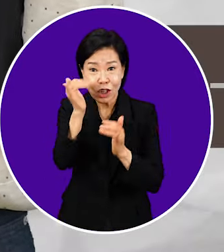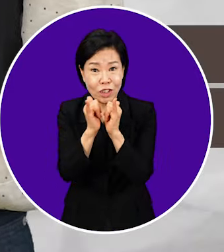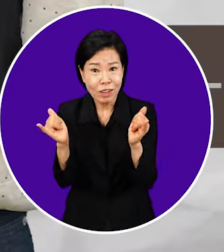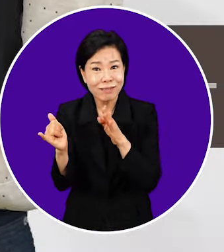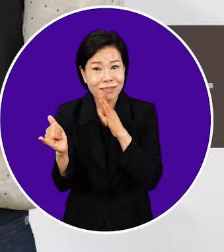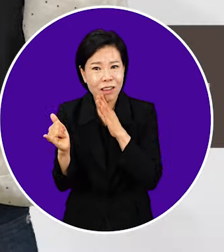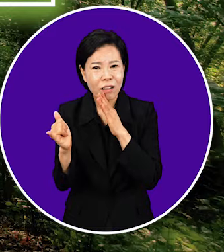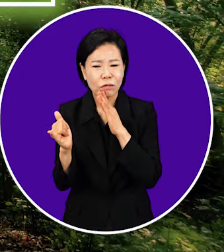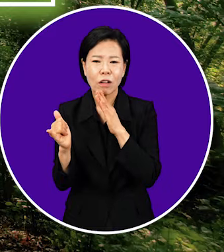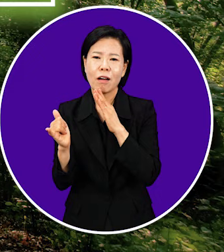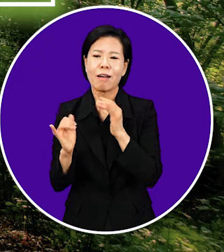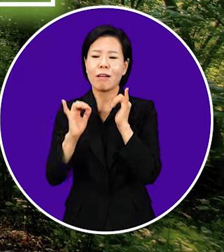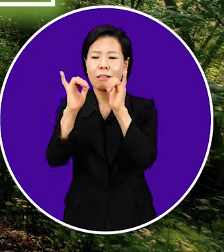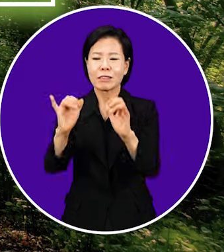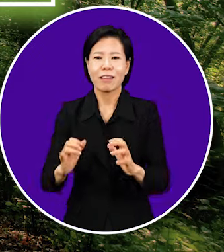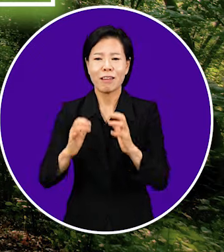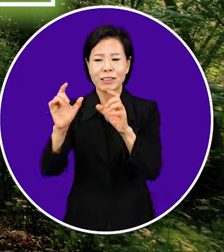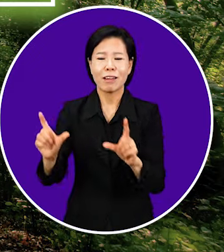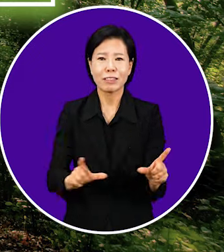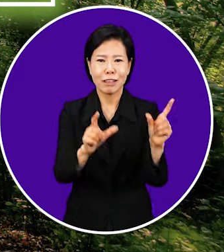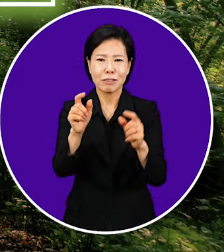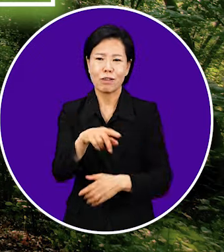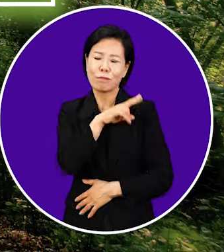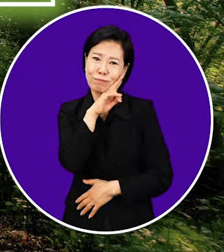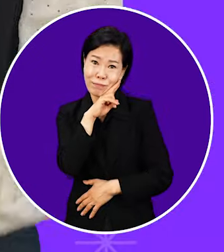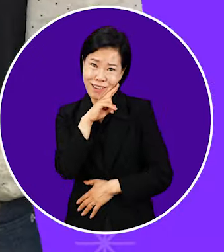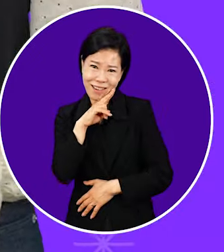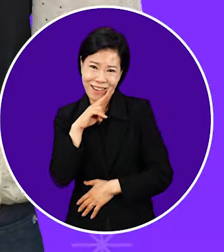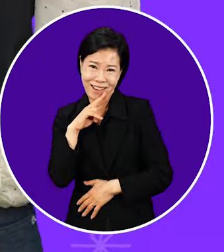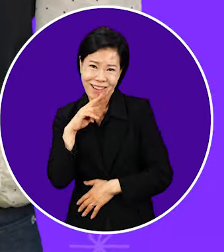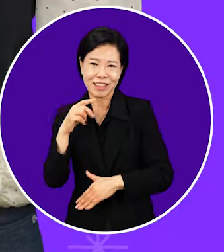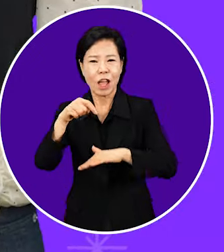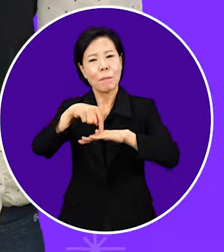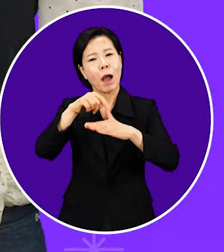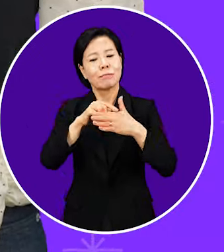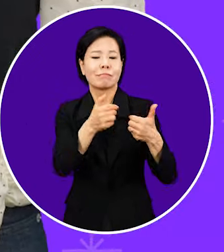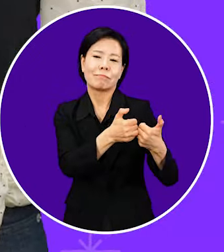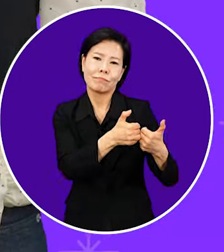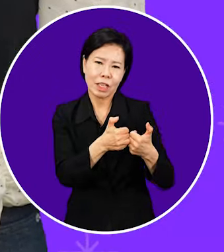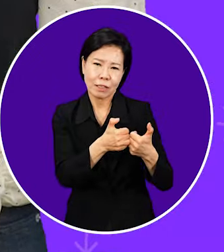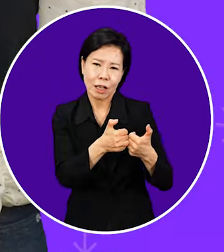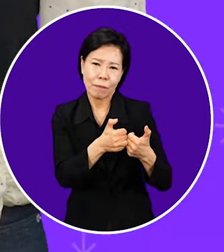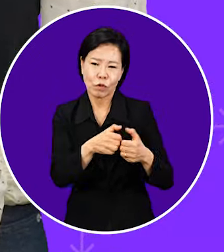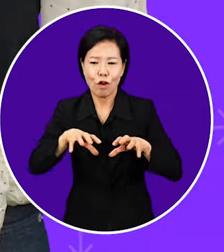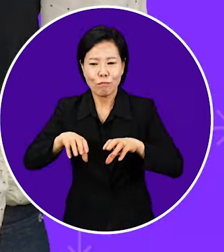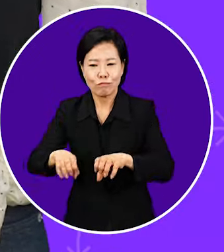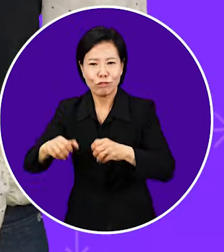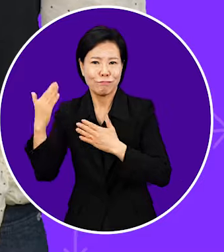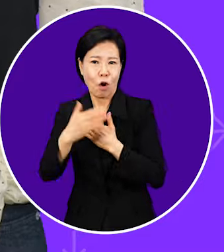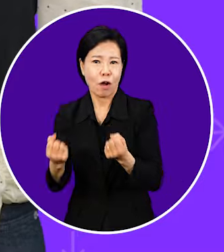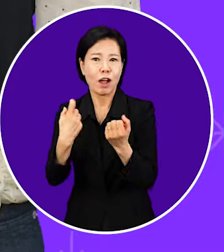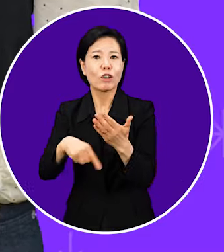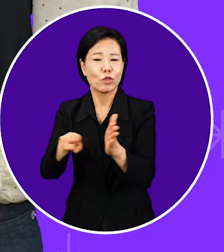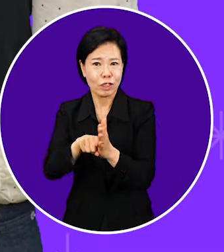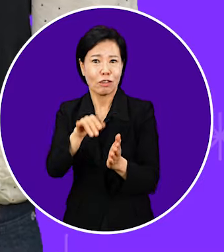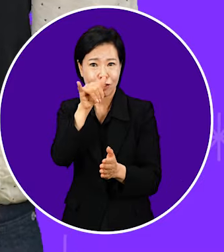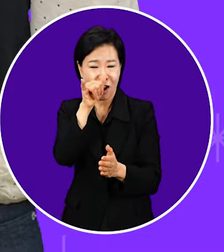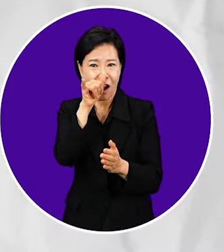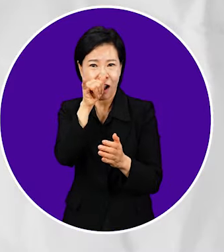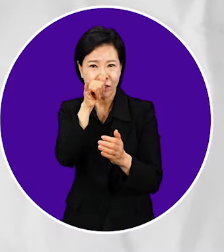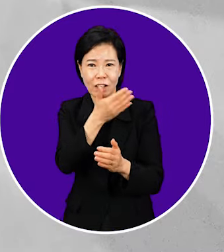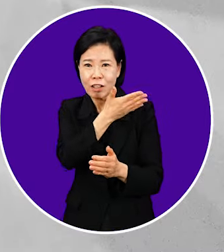해당하는 청년들, 복잡한 세상 편하게 사시라고 마음챙김 프로그램과 셀프 물리치료법이 준비되어